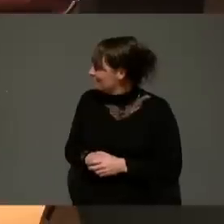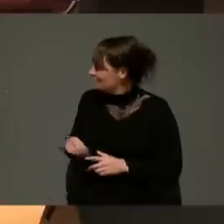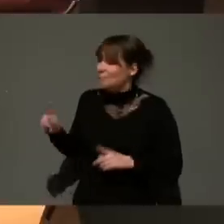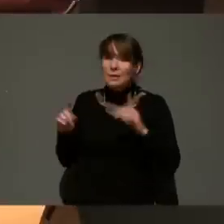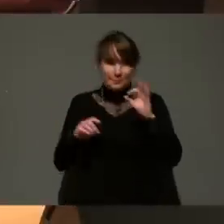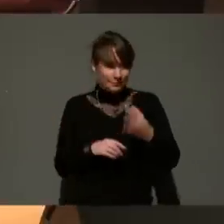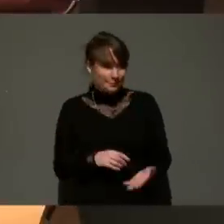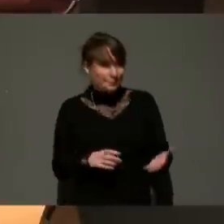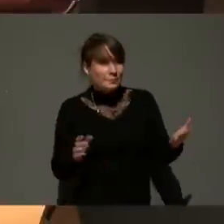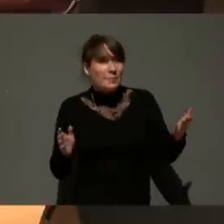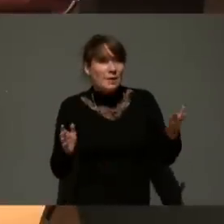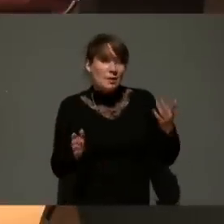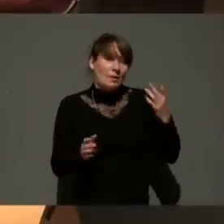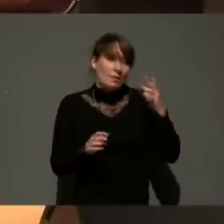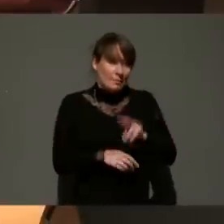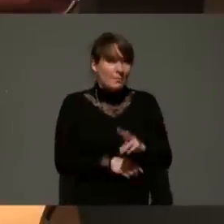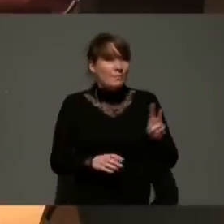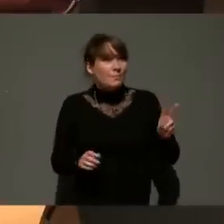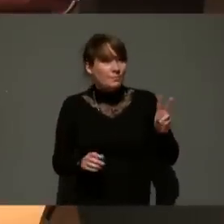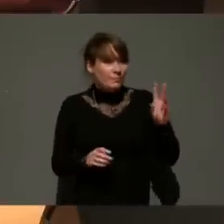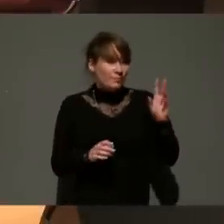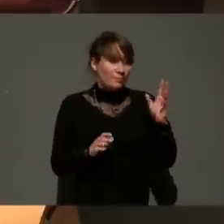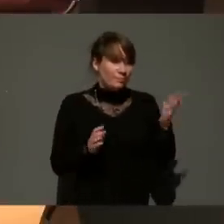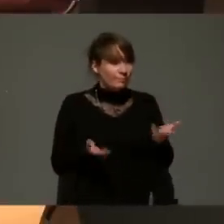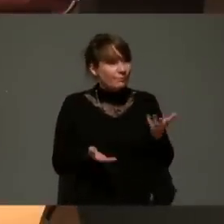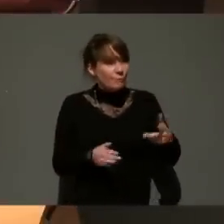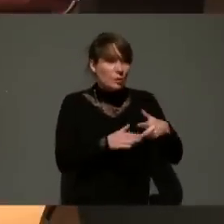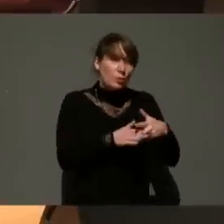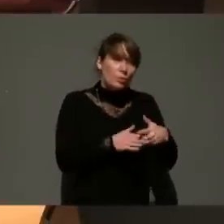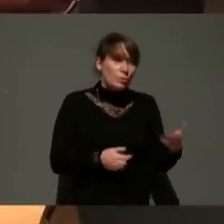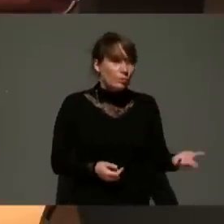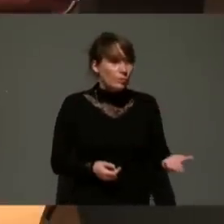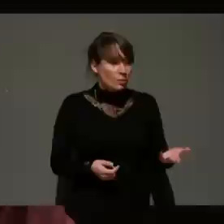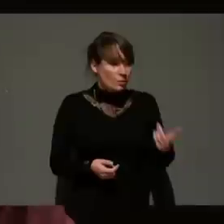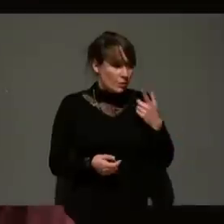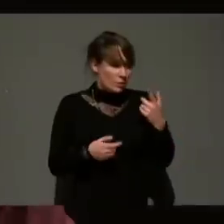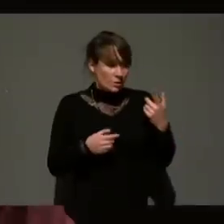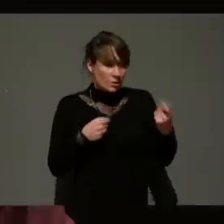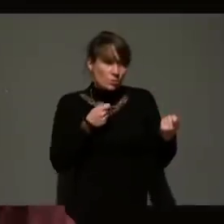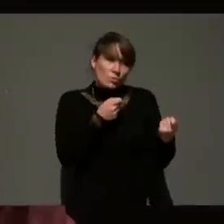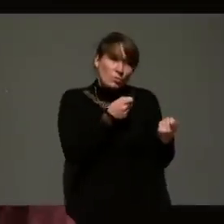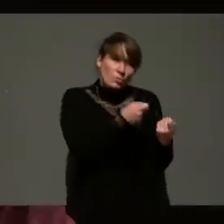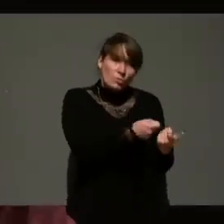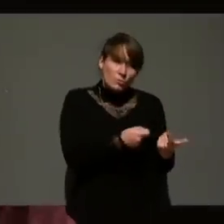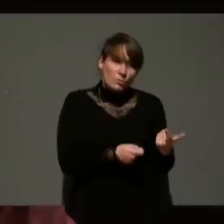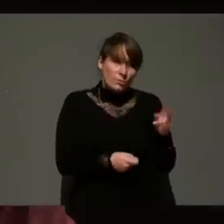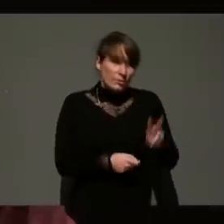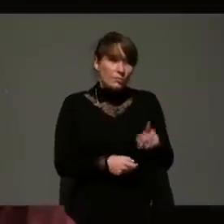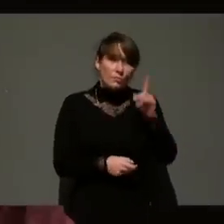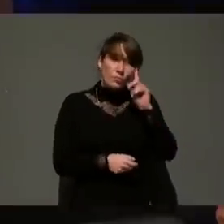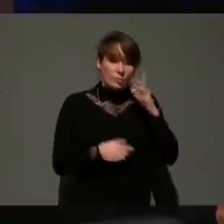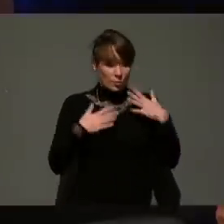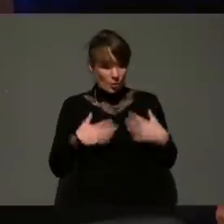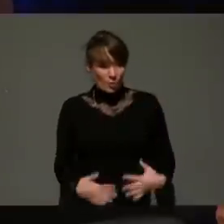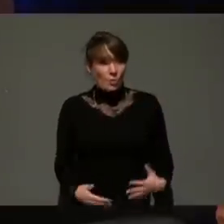Oui, voilà. Alors, c'est vrai que dans un premier temps, ça m'a demandé un petit peu, une certaine adaptation parce que le corps, un petit peu,